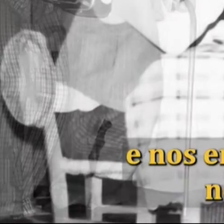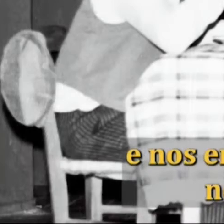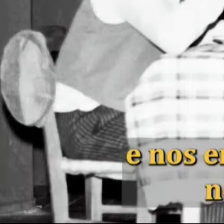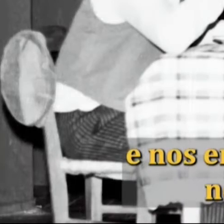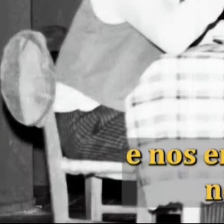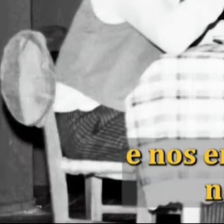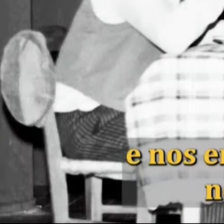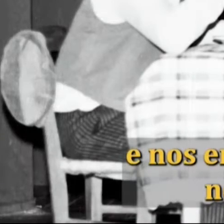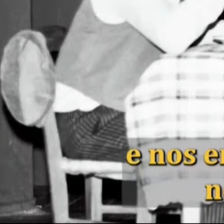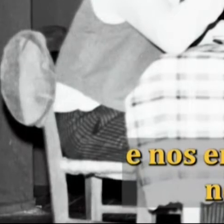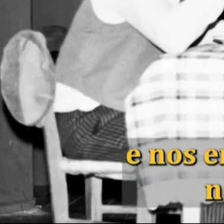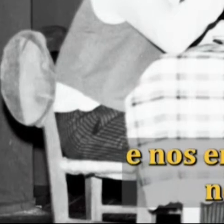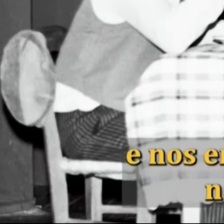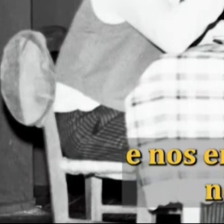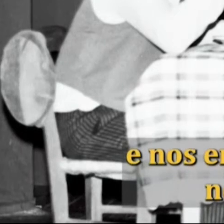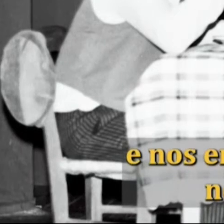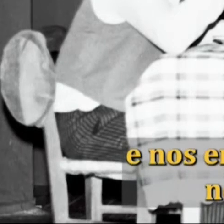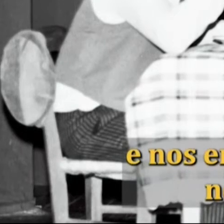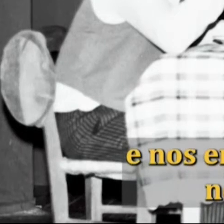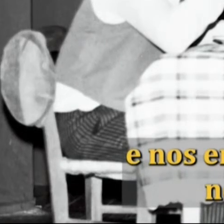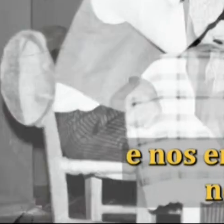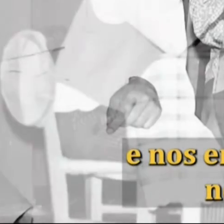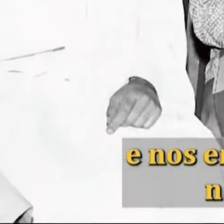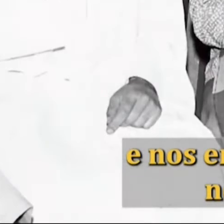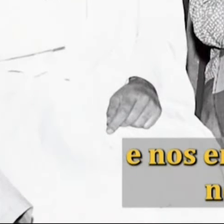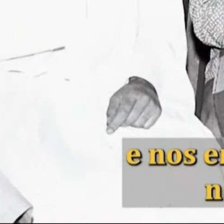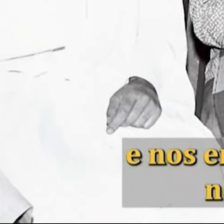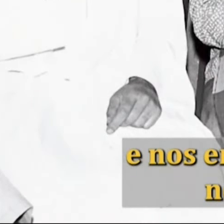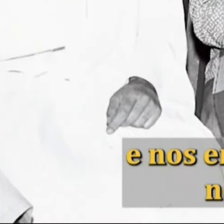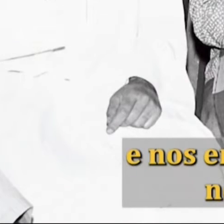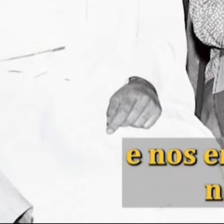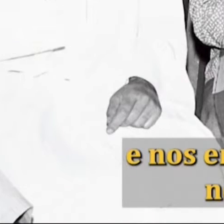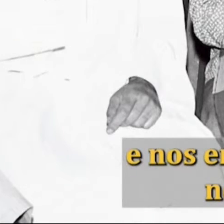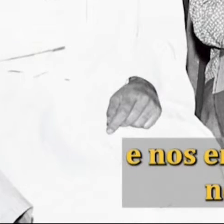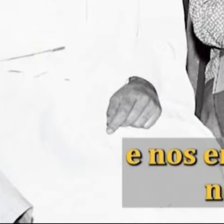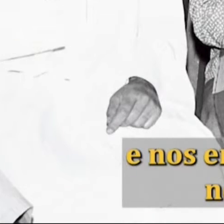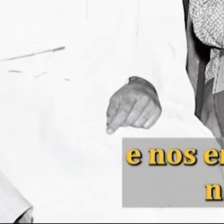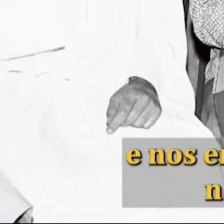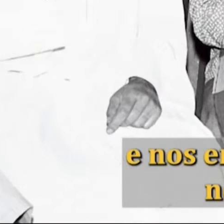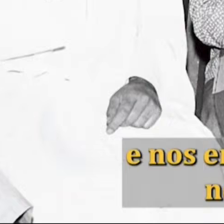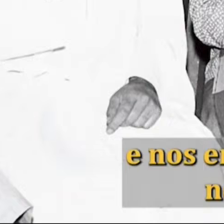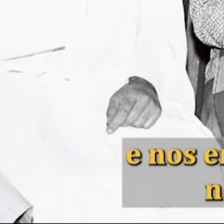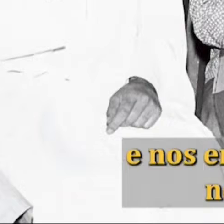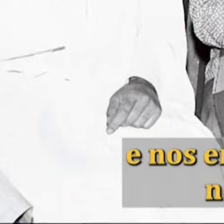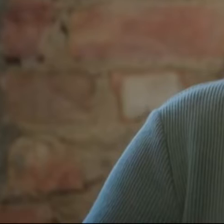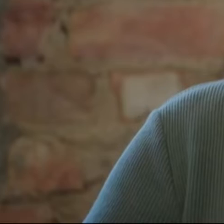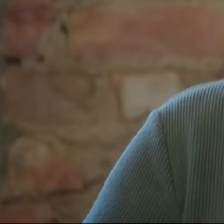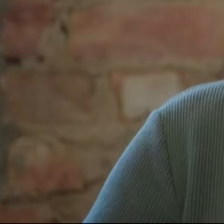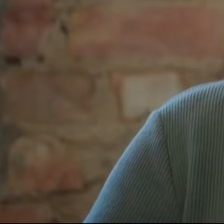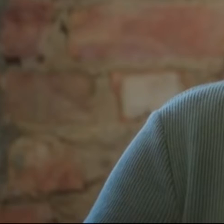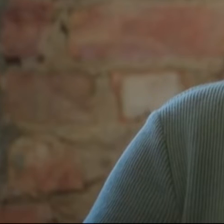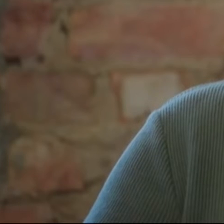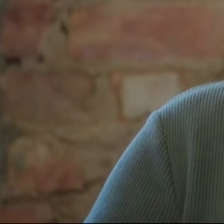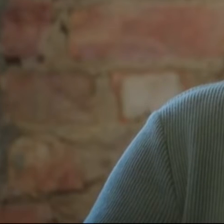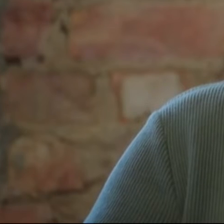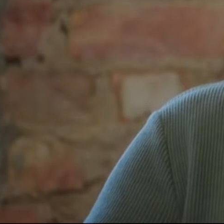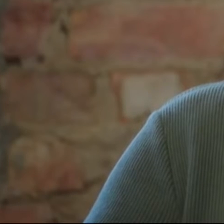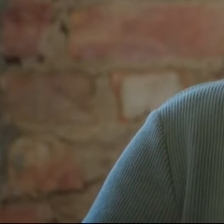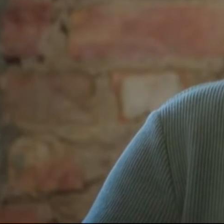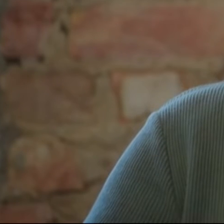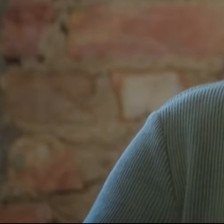famiglia, dei compleanni dei nonni e delle nonne, l'italiano, il Zé Popi. In tel